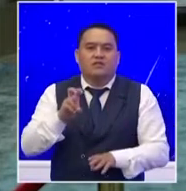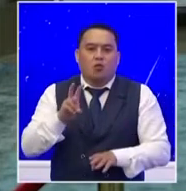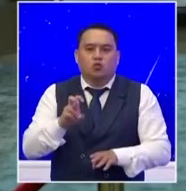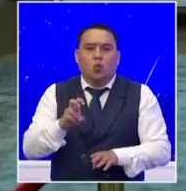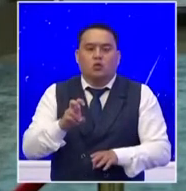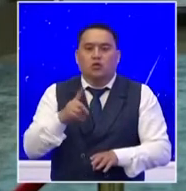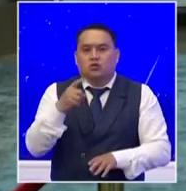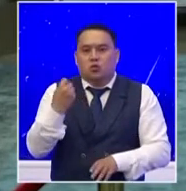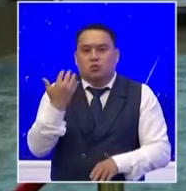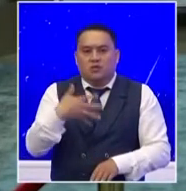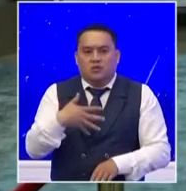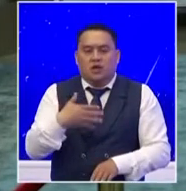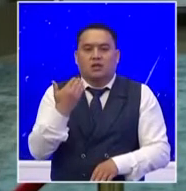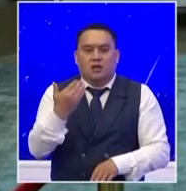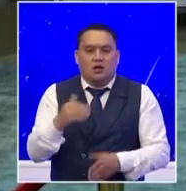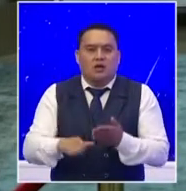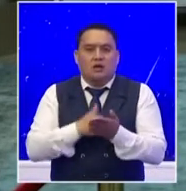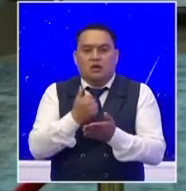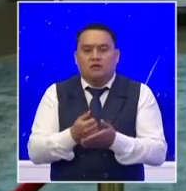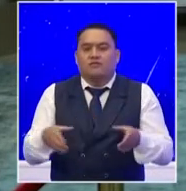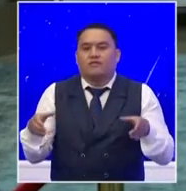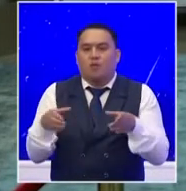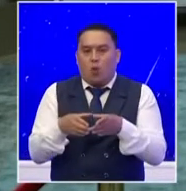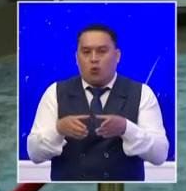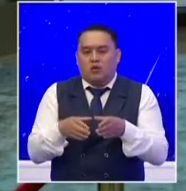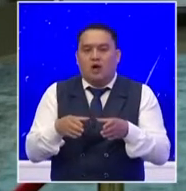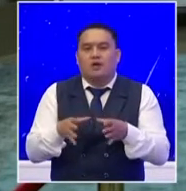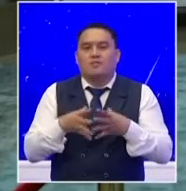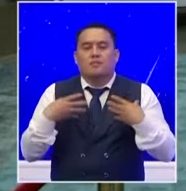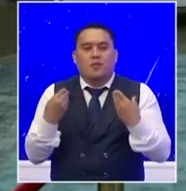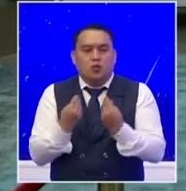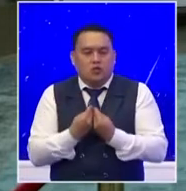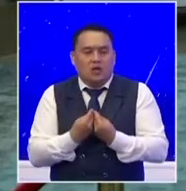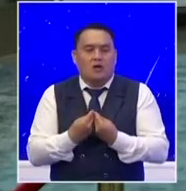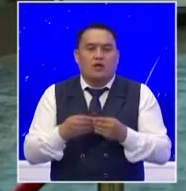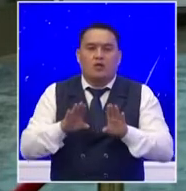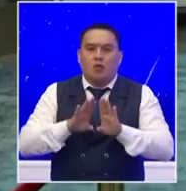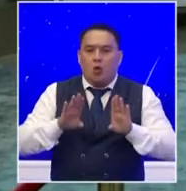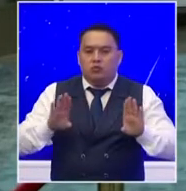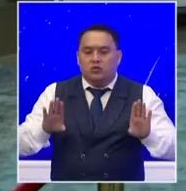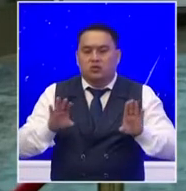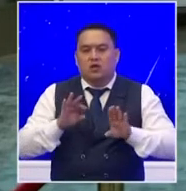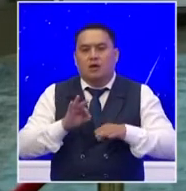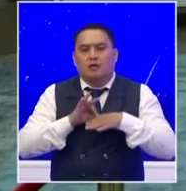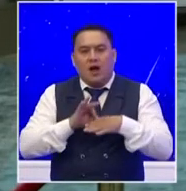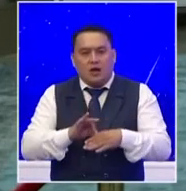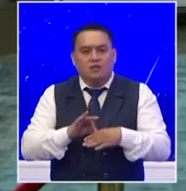экспонатов, 150 из них из основного фонда. Также всеми музеями области с начала года ведется работа в